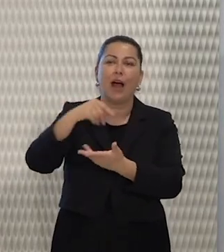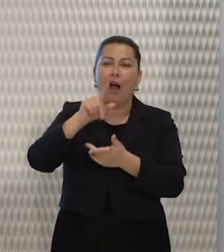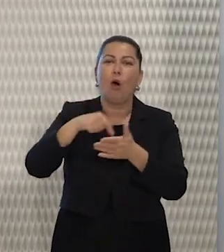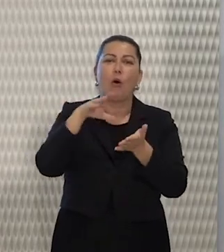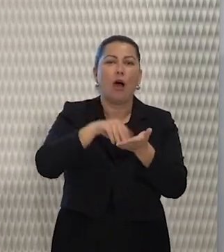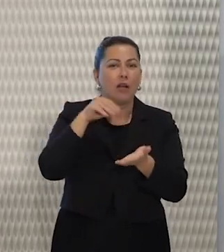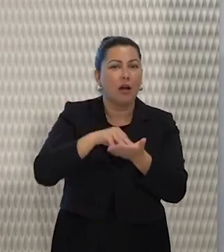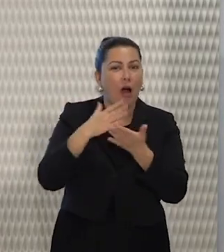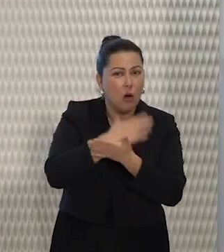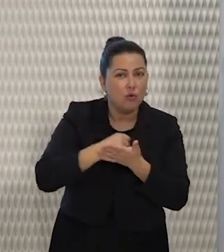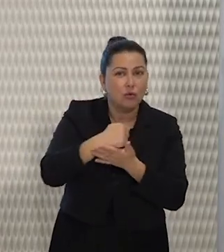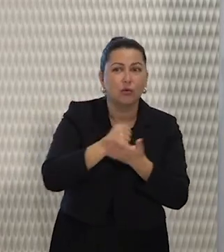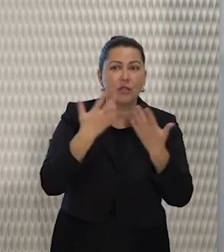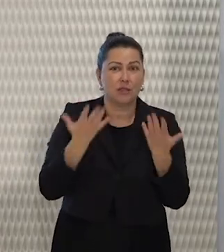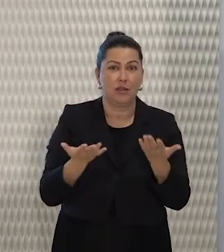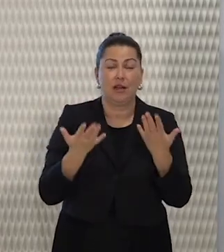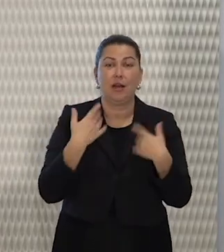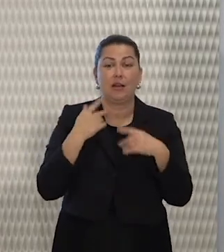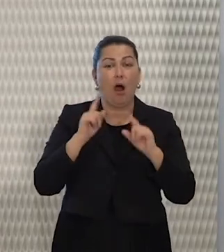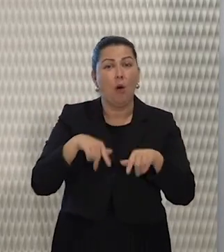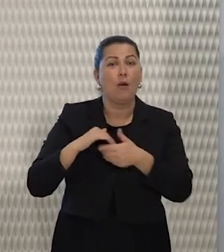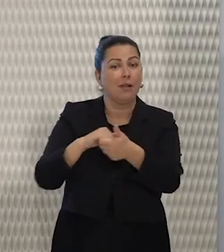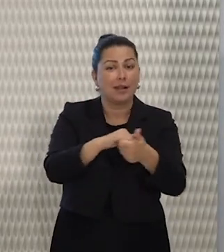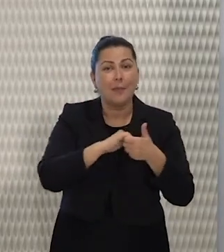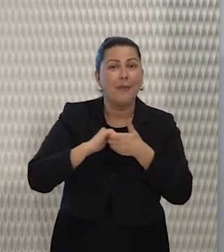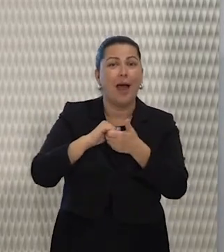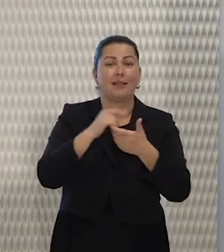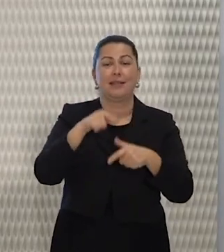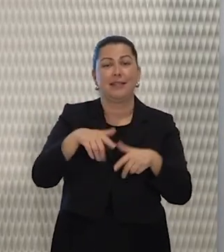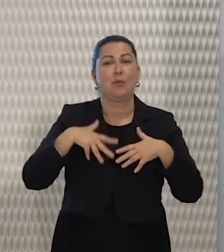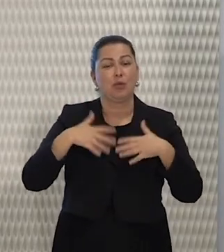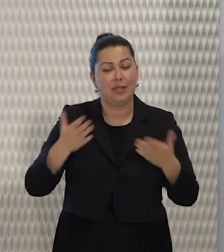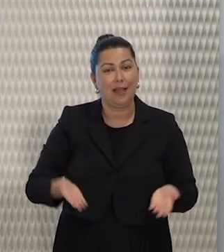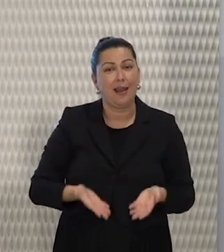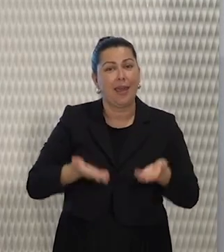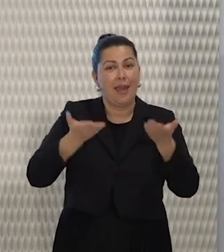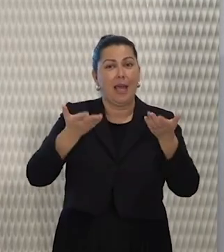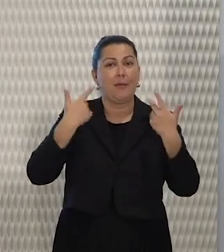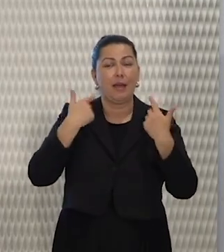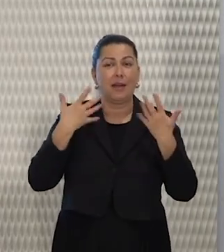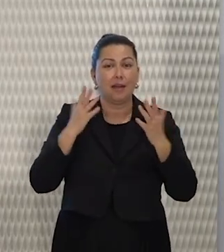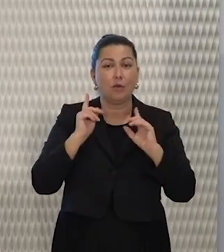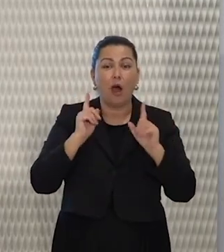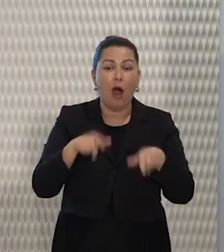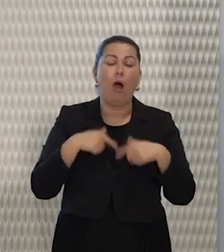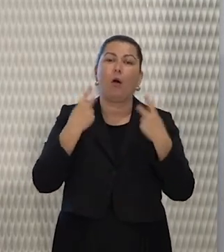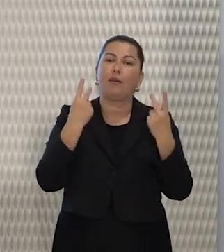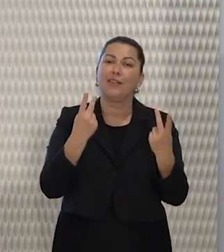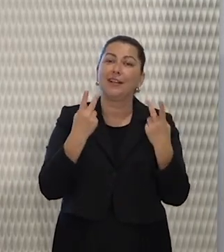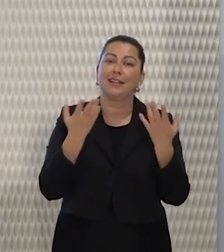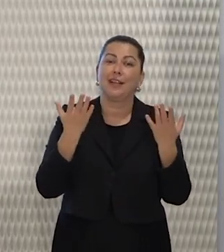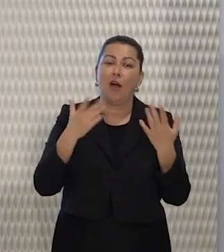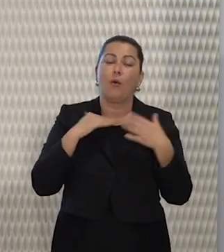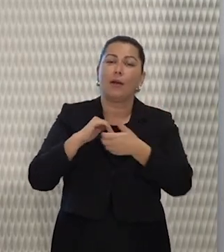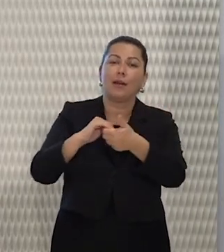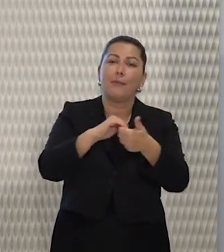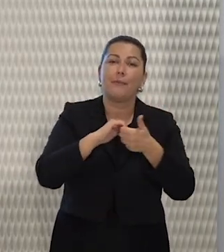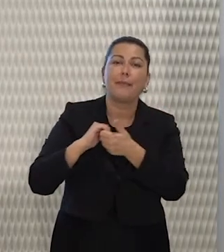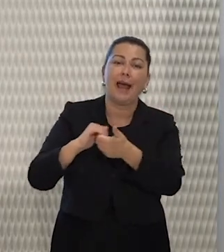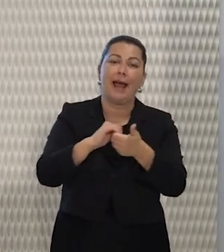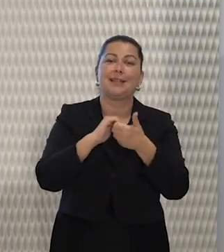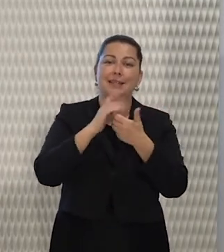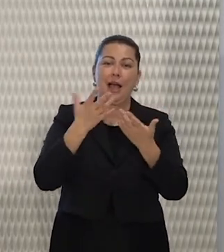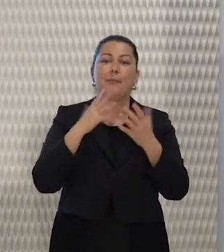Anspruch, heben wir gemeinsam dieses Potenzial und nähern wir uns auch gemeinsam